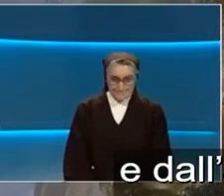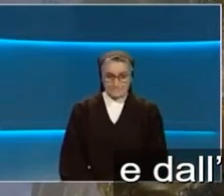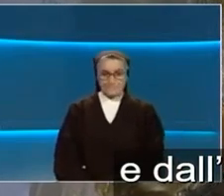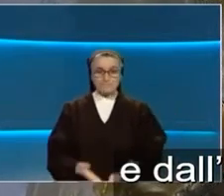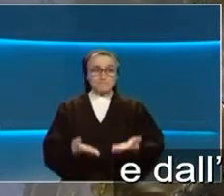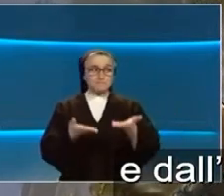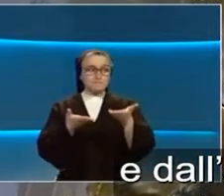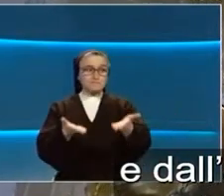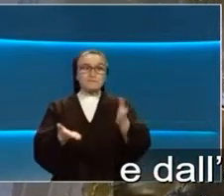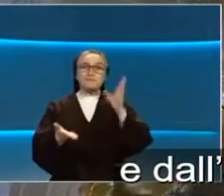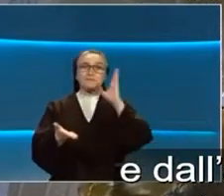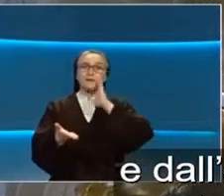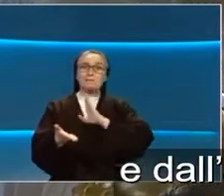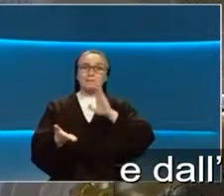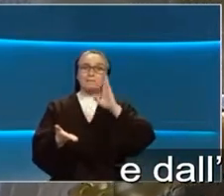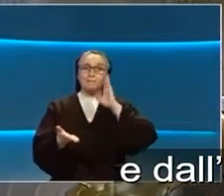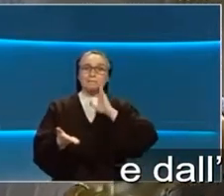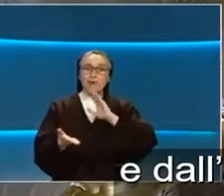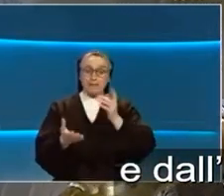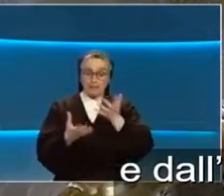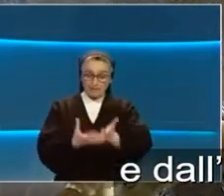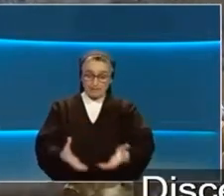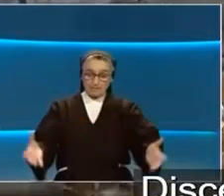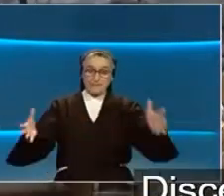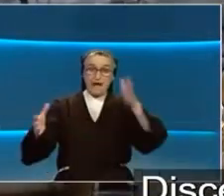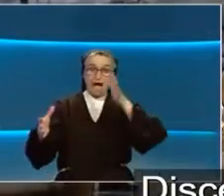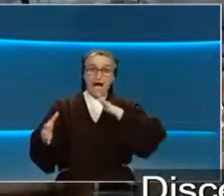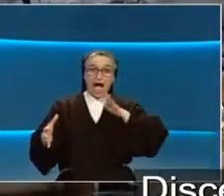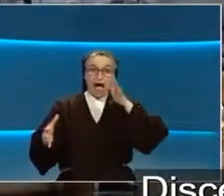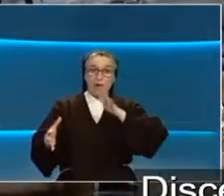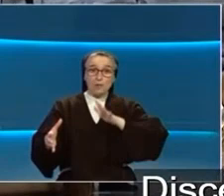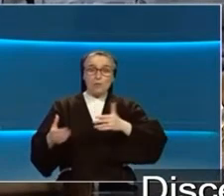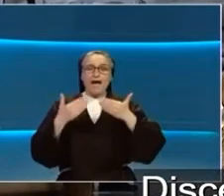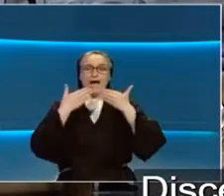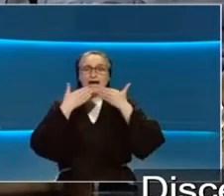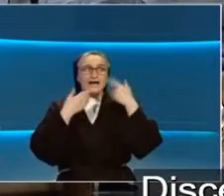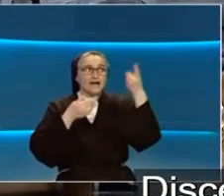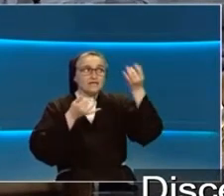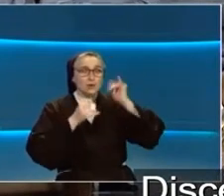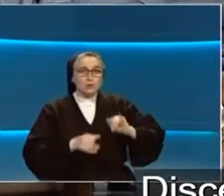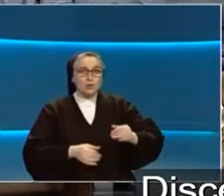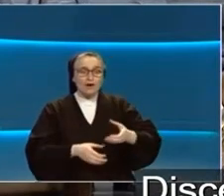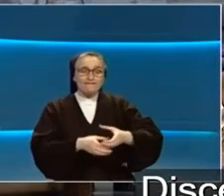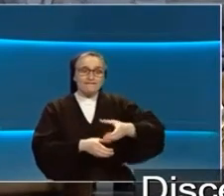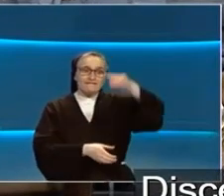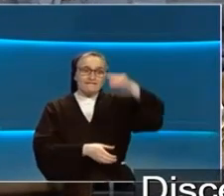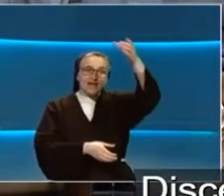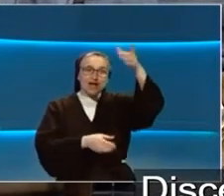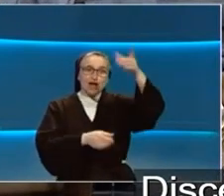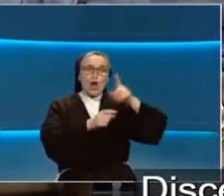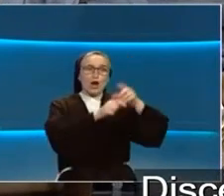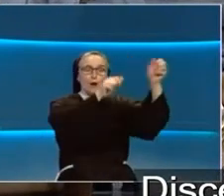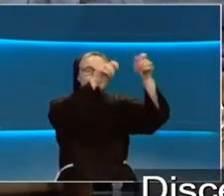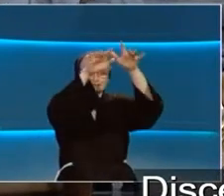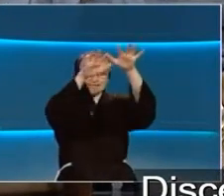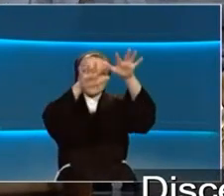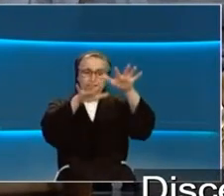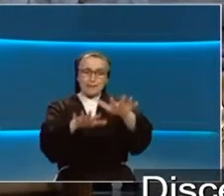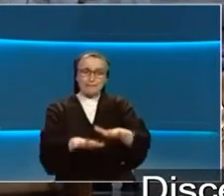Discenda, o Padre, in quest'acqua per opera del tuo Figlio la potenza dello Spirito